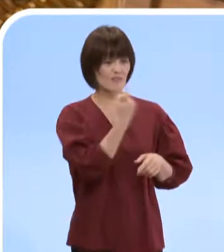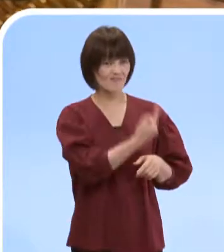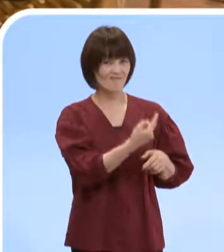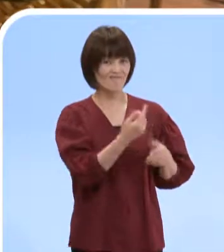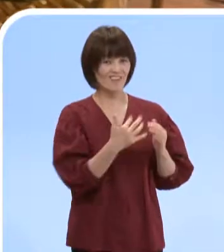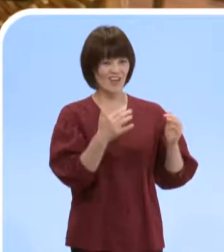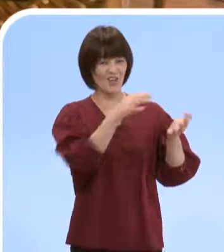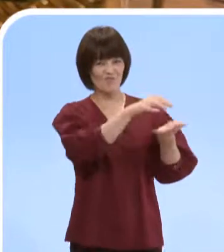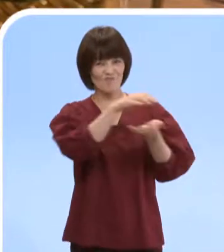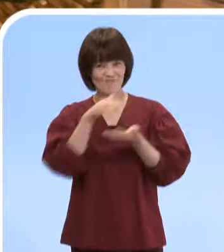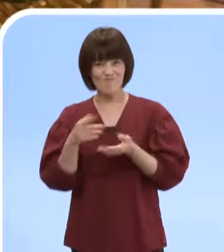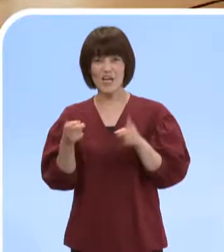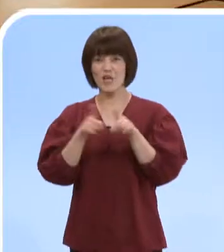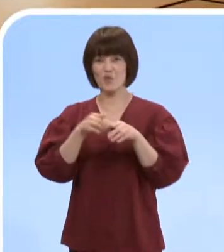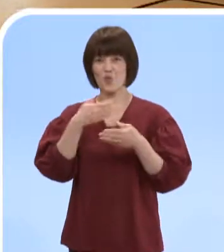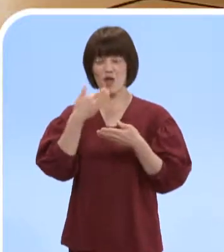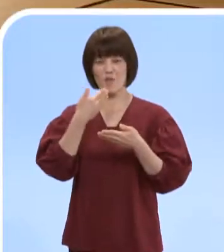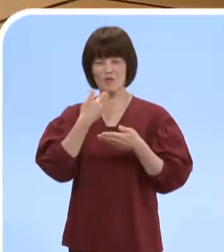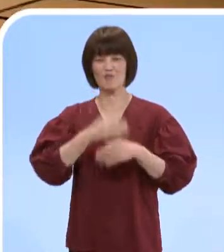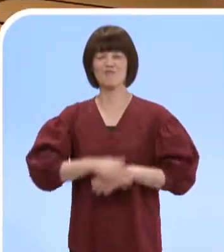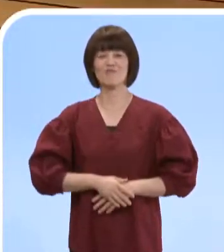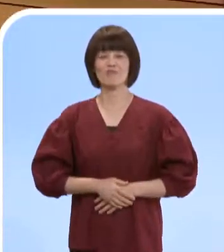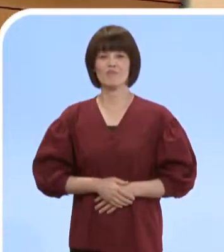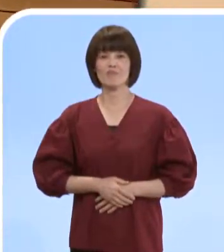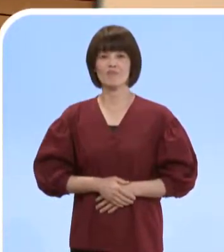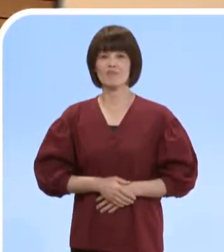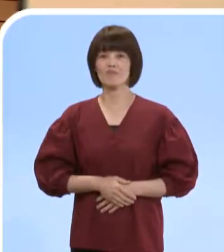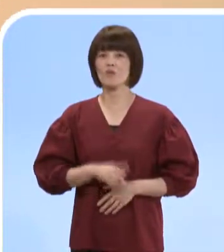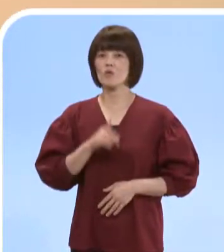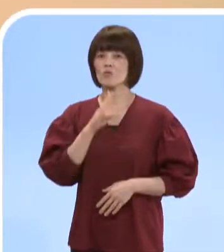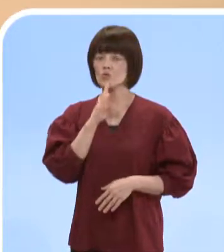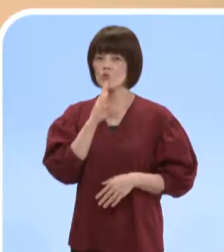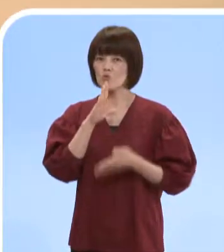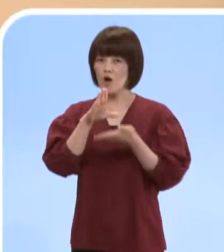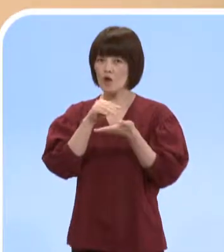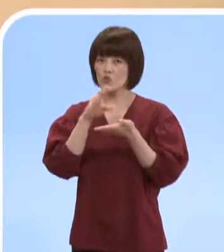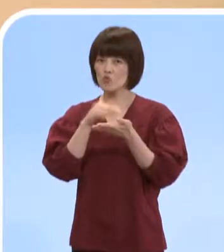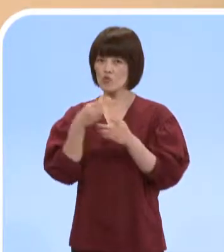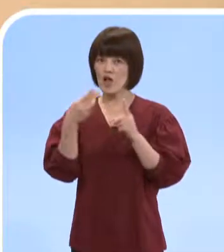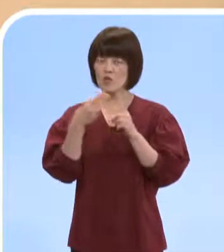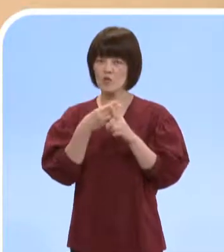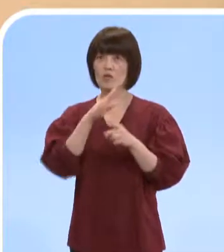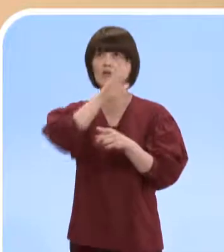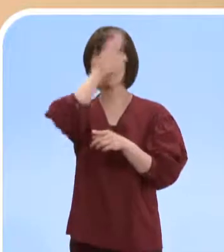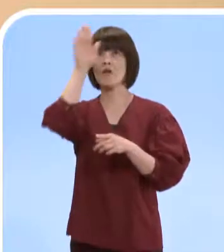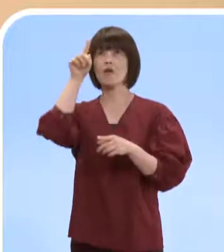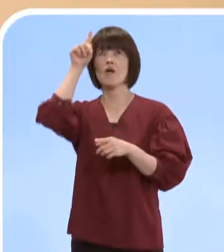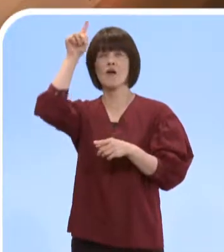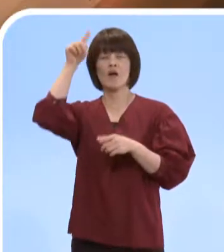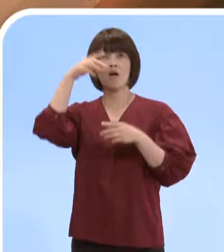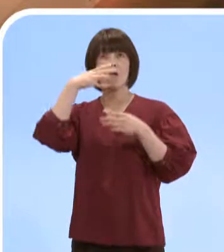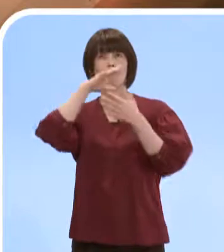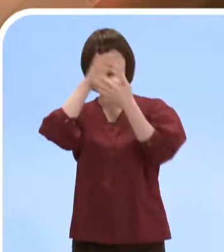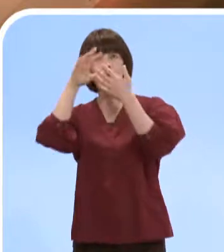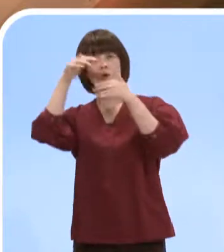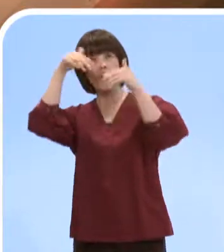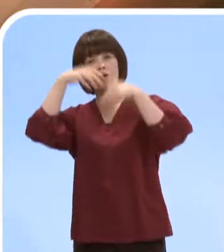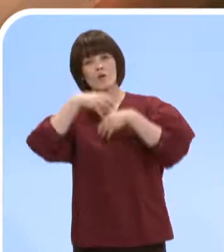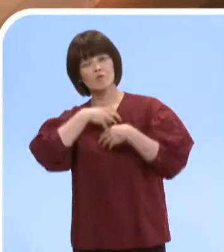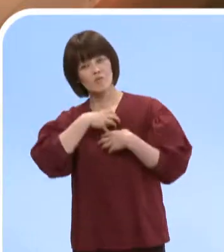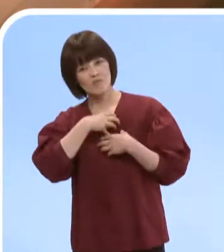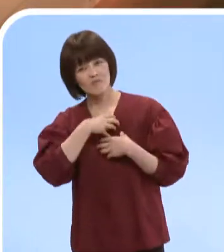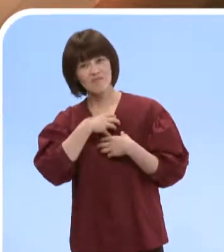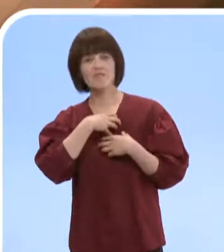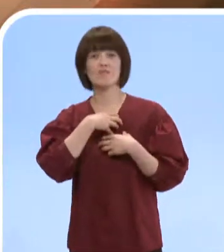ですね、はいはい、いいですね、 はい。 この日実はちょっとお天気が怪しかったんです。